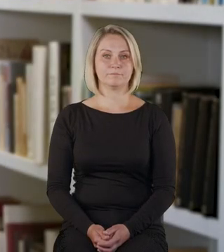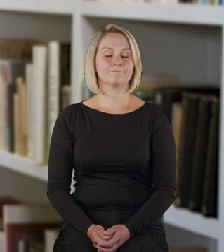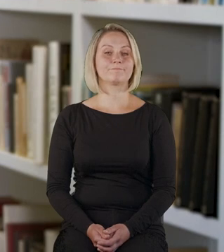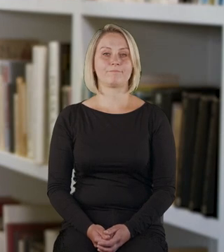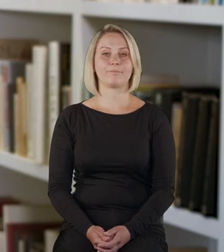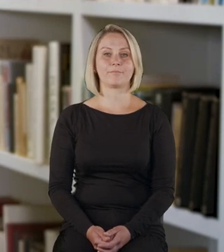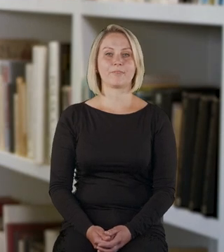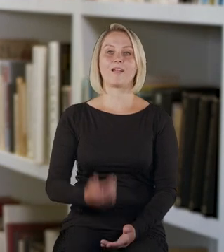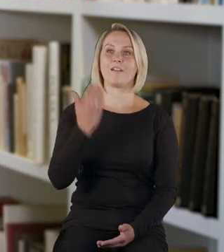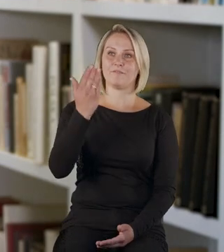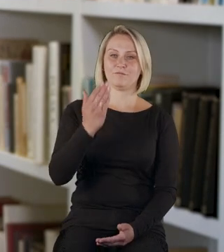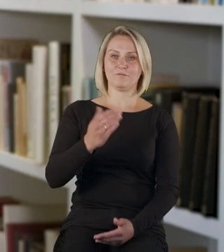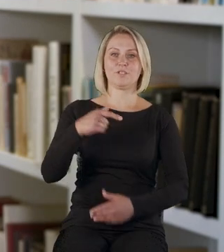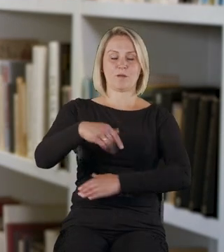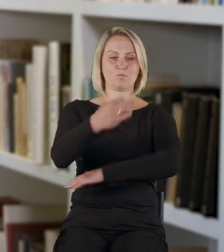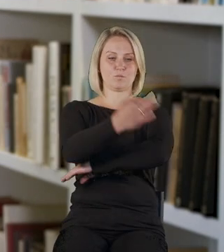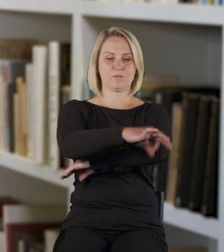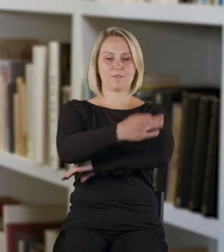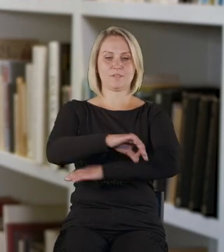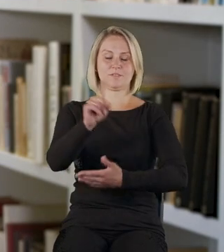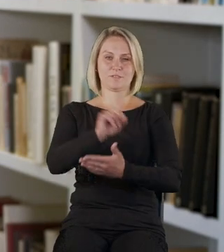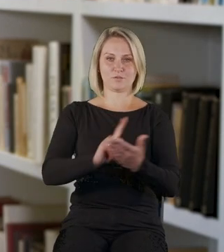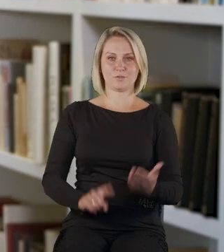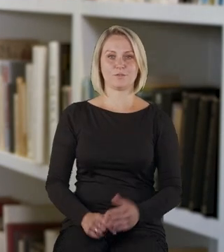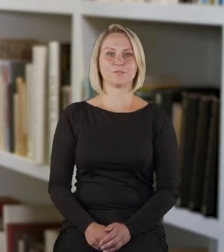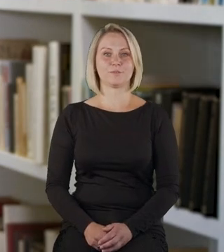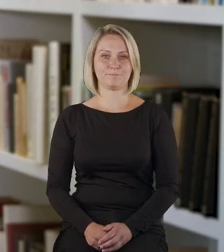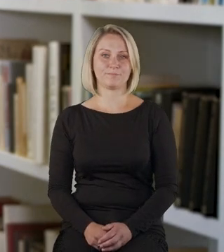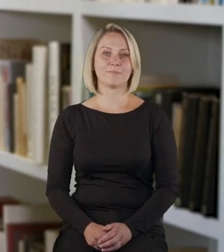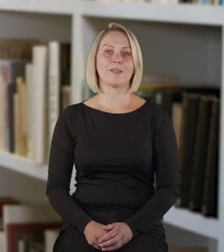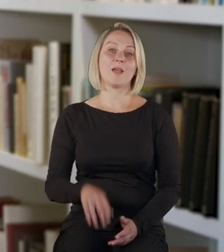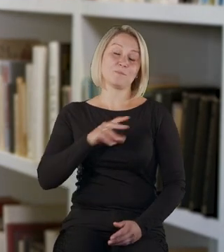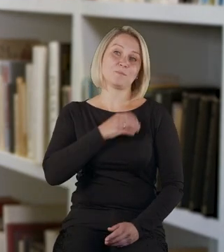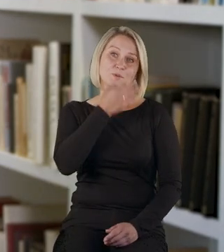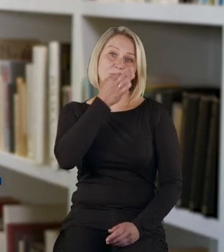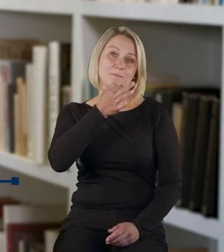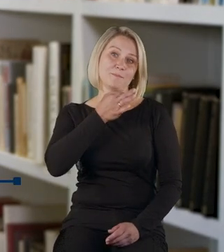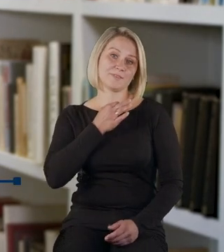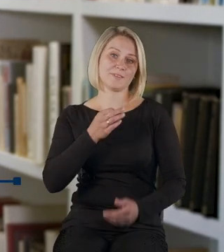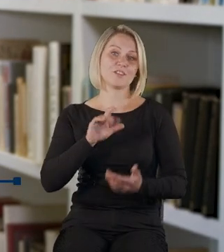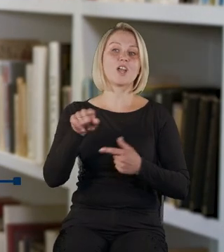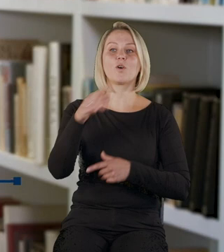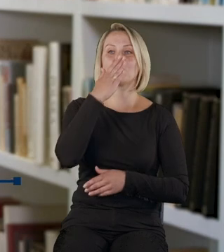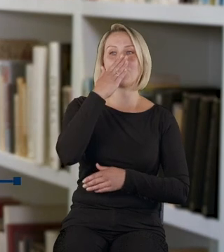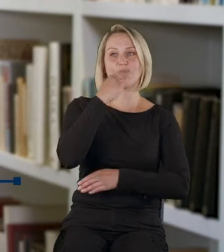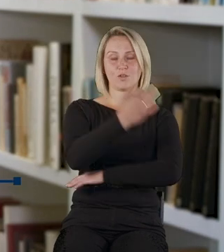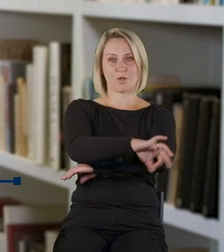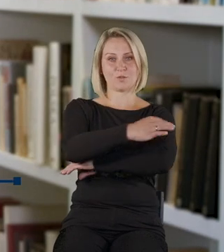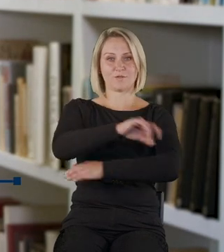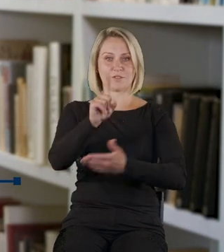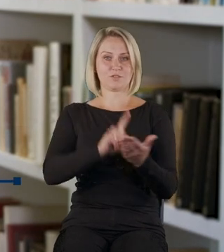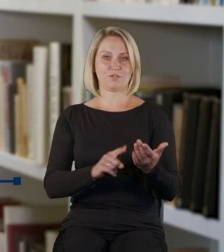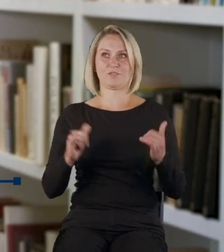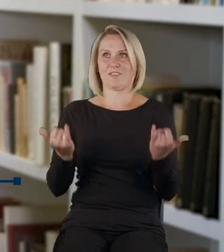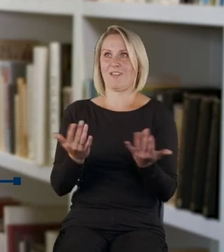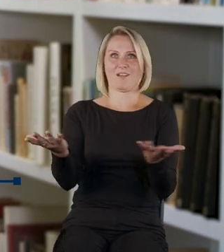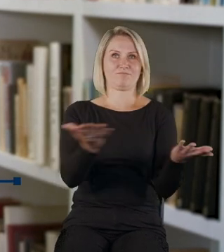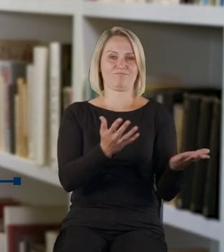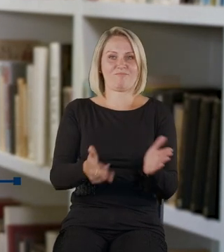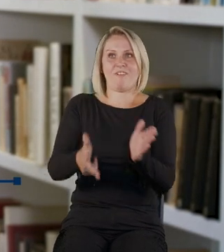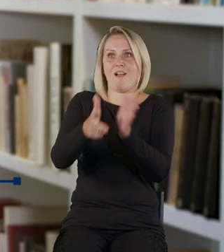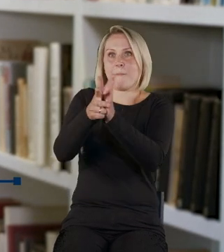Drodzy Państwo, witam Was w Uniwersytecie Śląskim. No, możecie zapytać, jak to w Uniwersytecie Śląskim, skoro